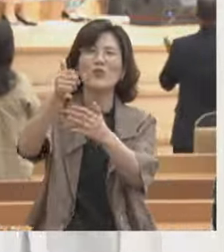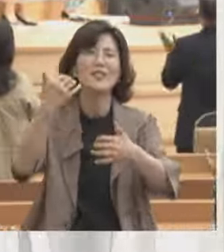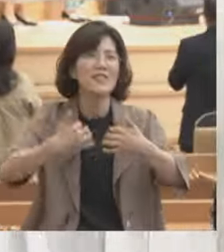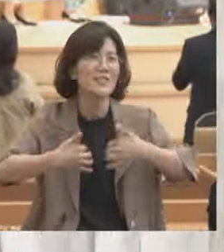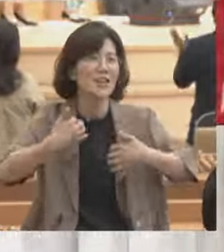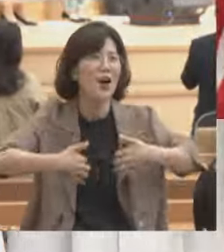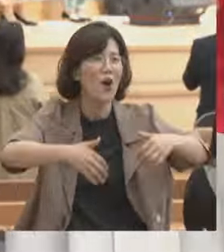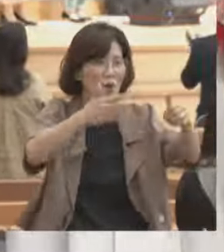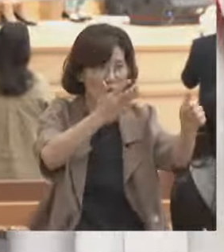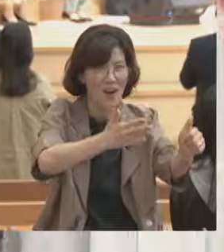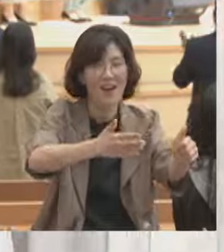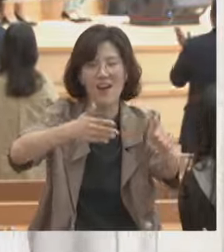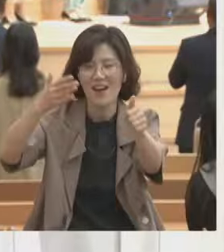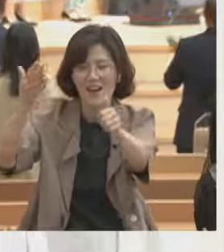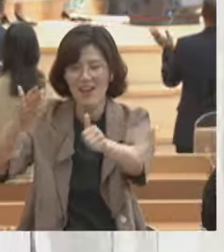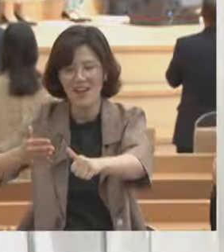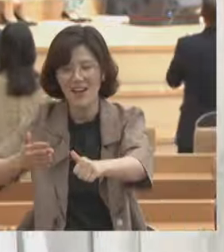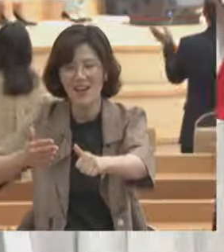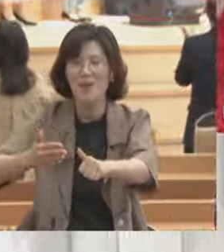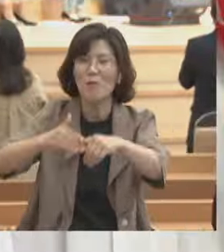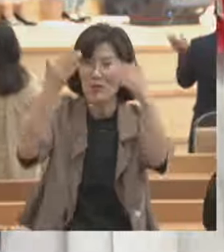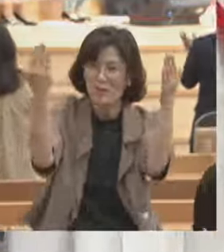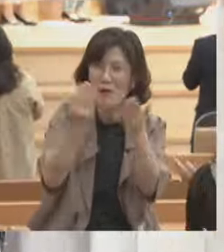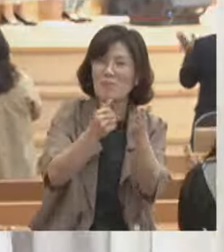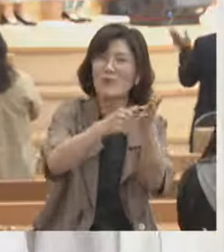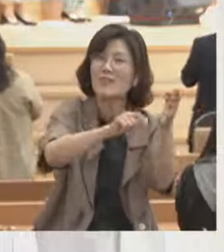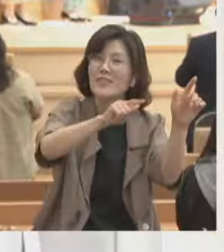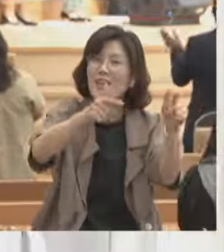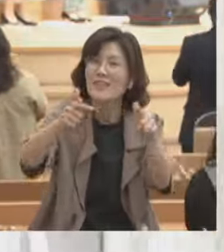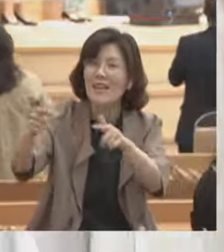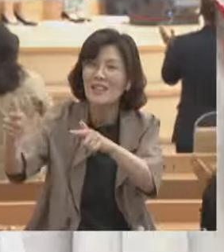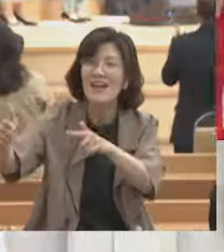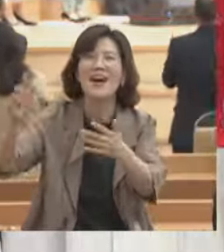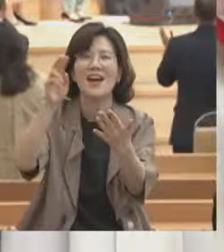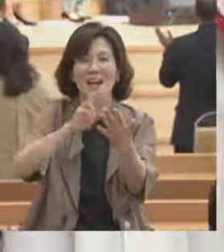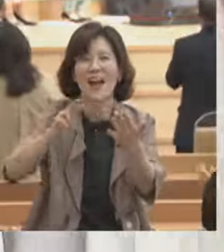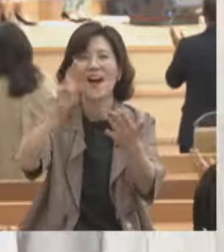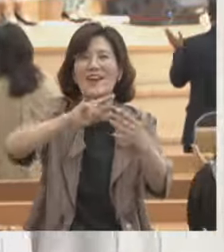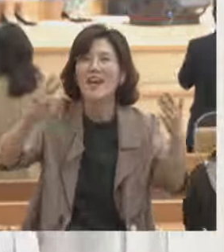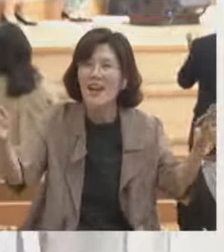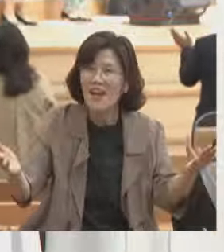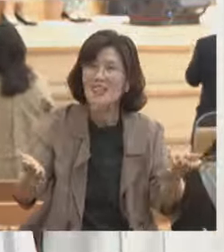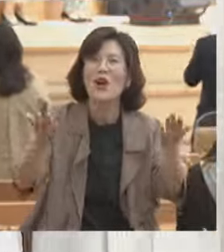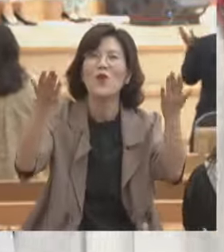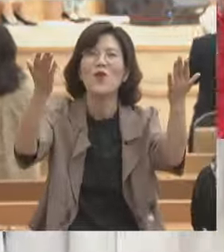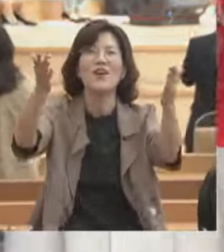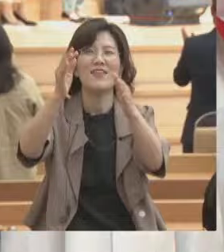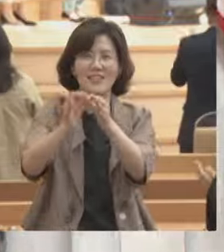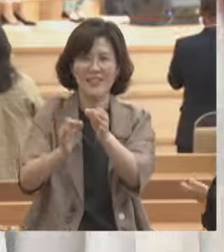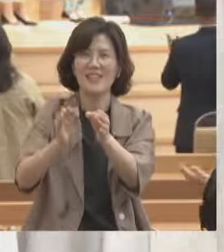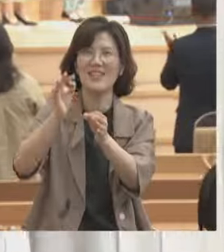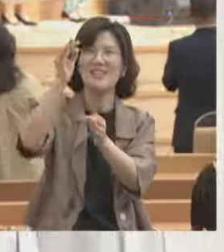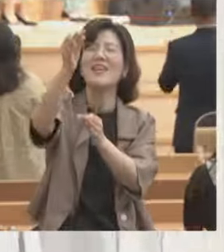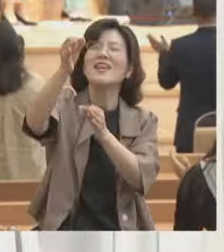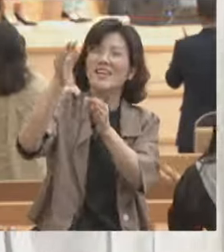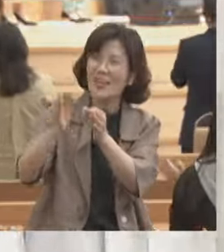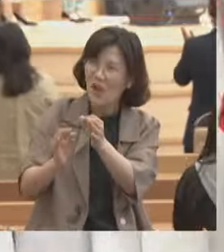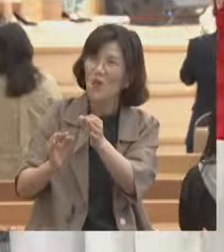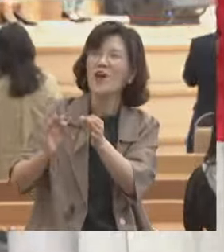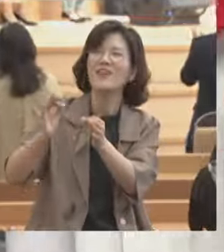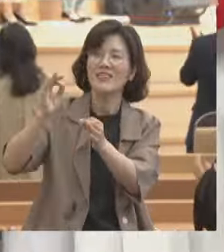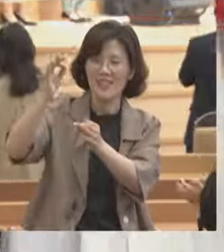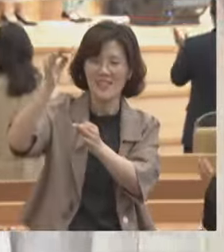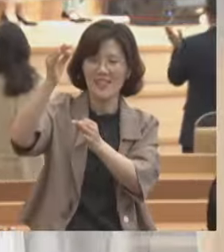전심으로 주를 즐거워하라. 모든 만물들아 찬양하라. 영원히 우리 마지막으로